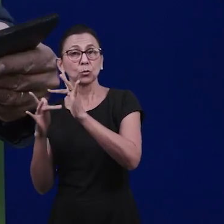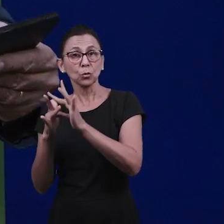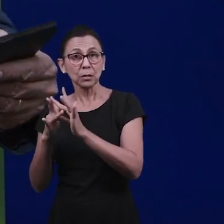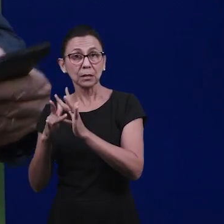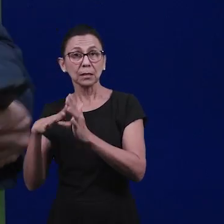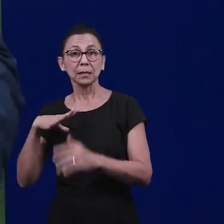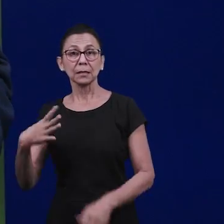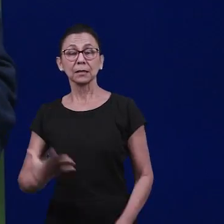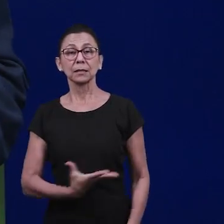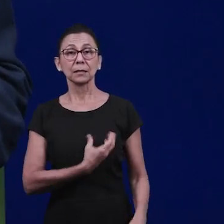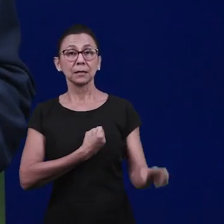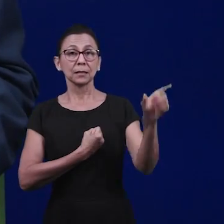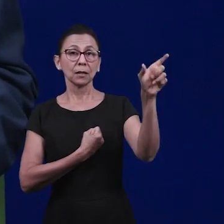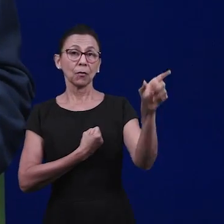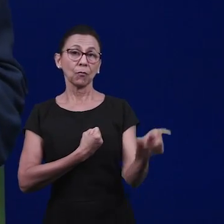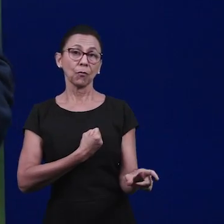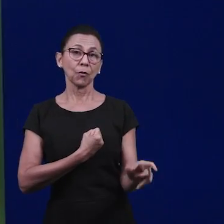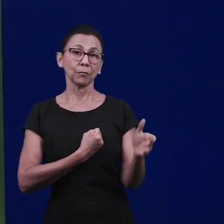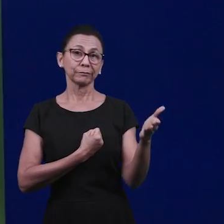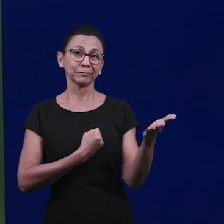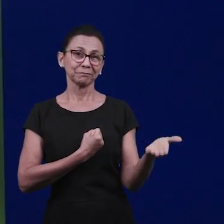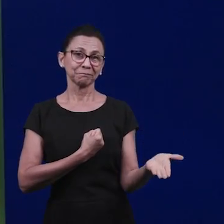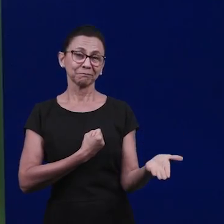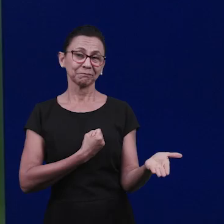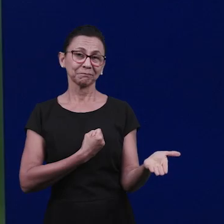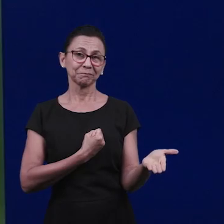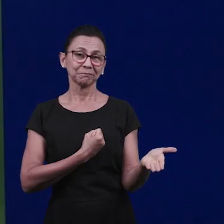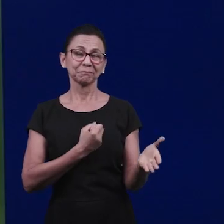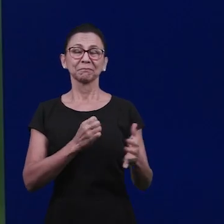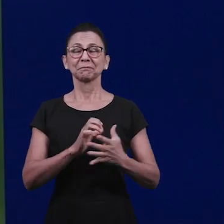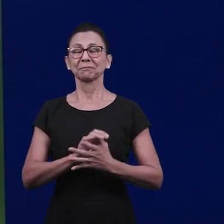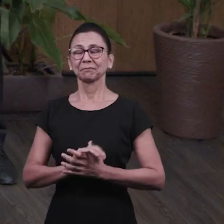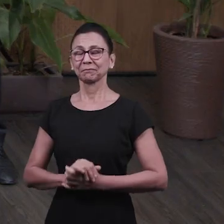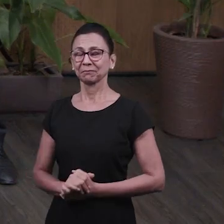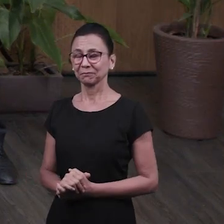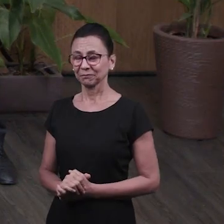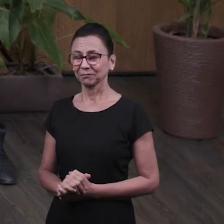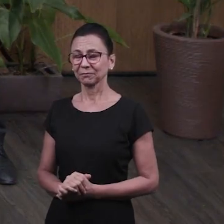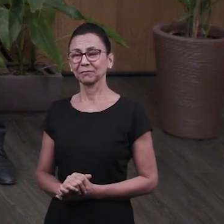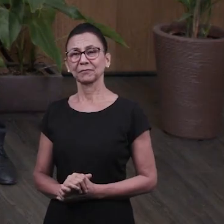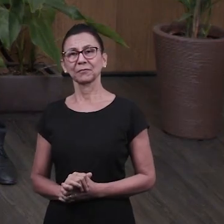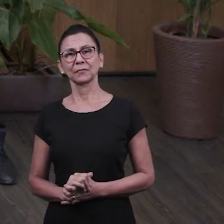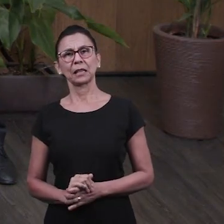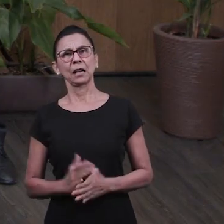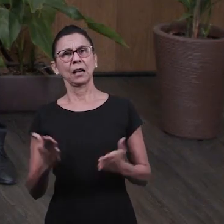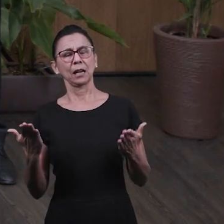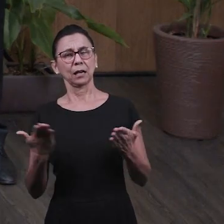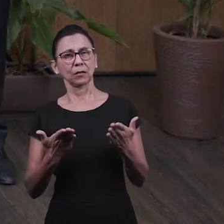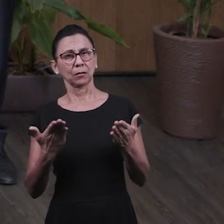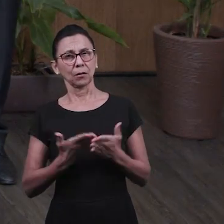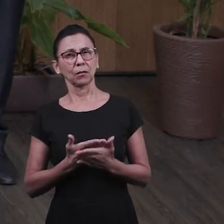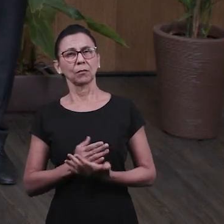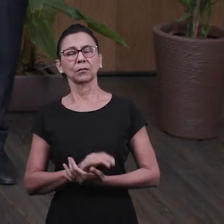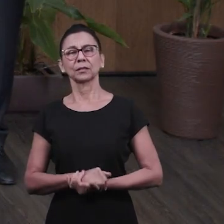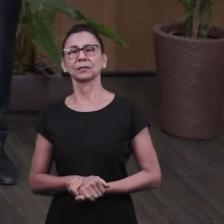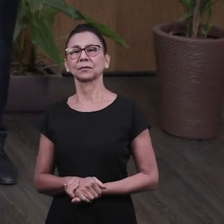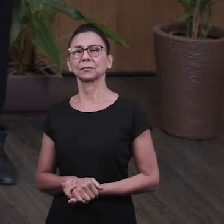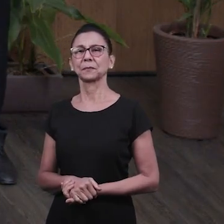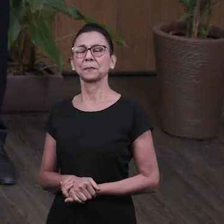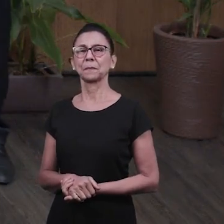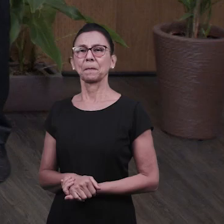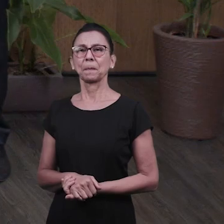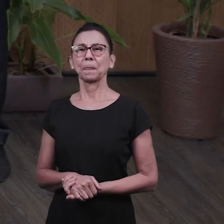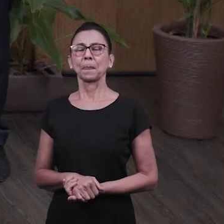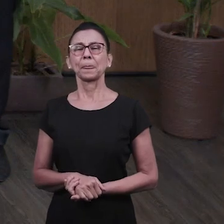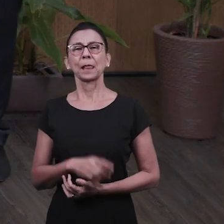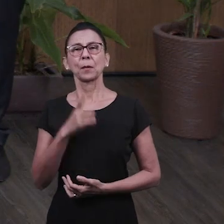de Jésus a apporté le salut pour la vie de Bartimée. Nous allons maintenant